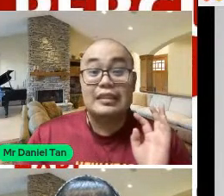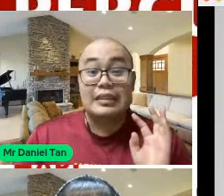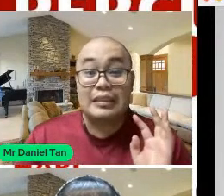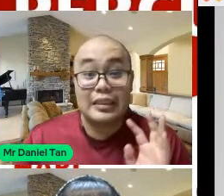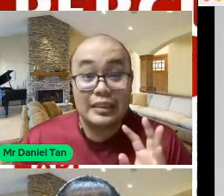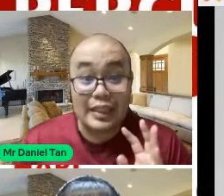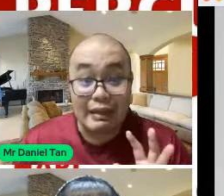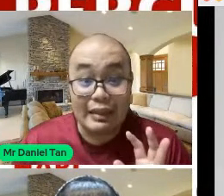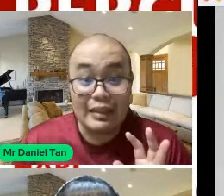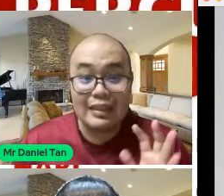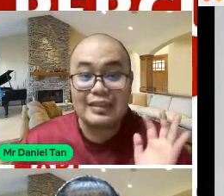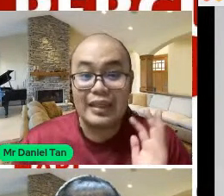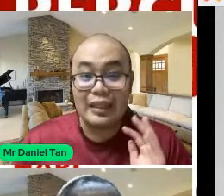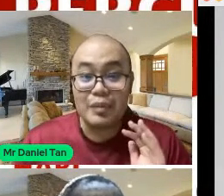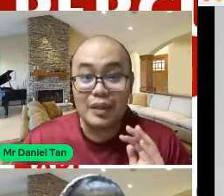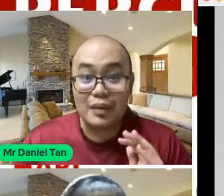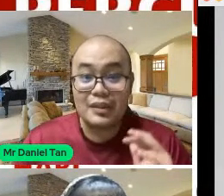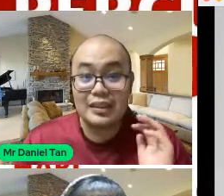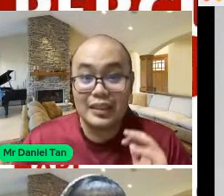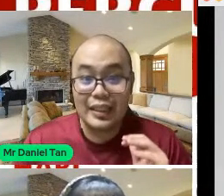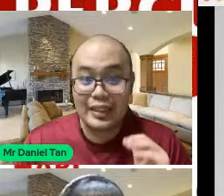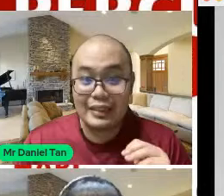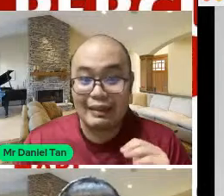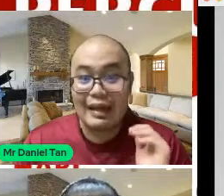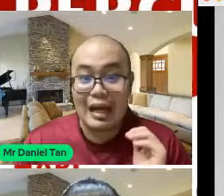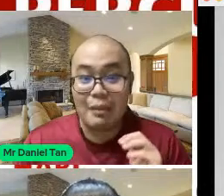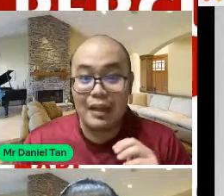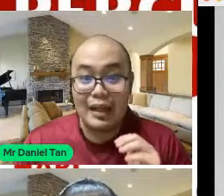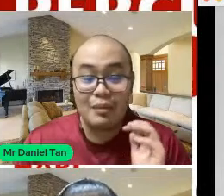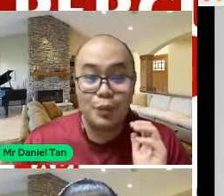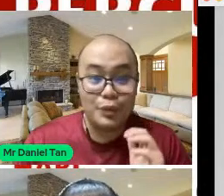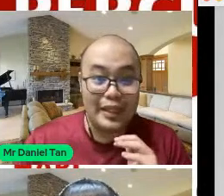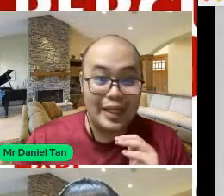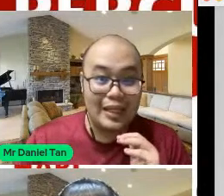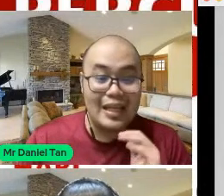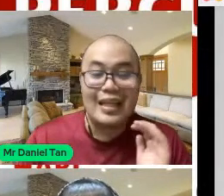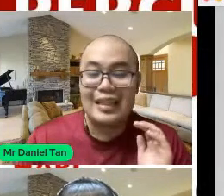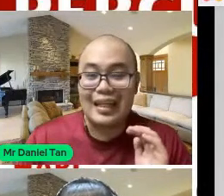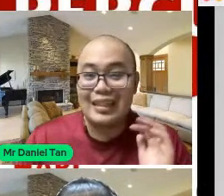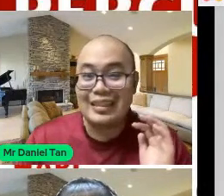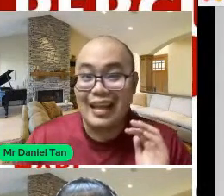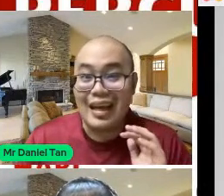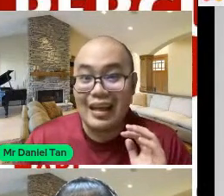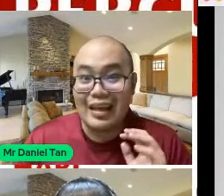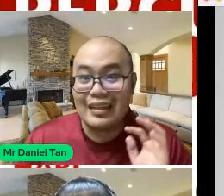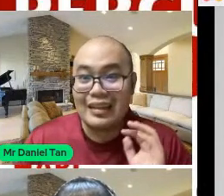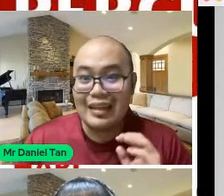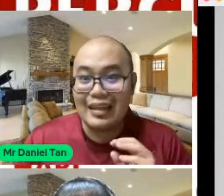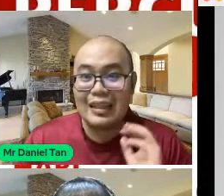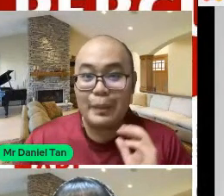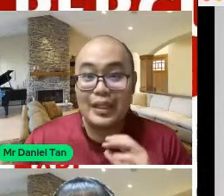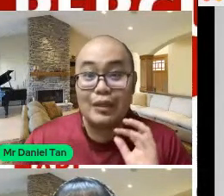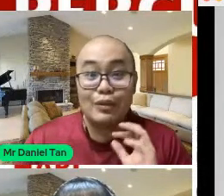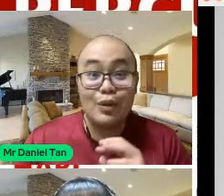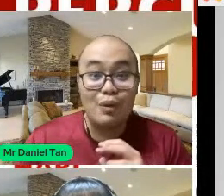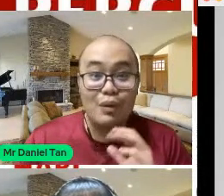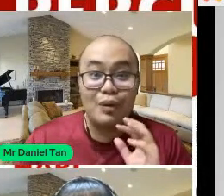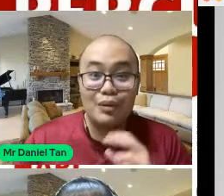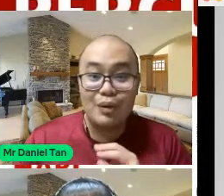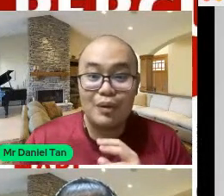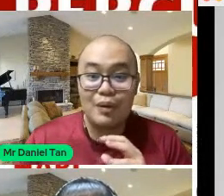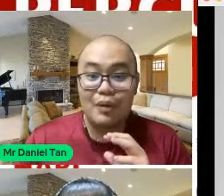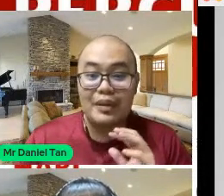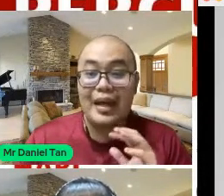hewan sekarang gak ingin berkongsi dengan anda amalan mulia dan kita akan lihat kepada